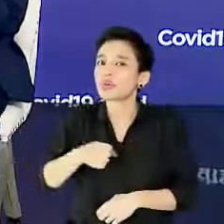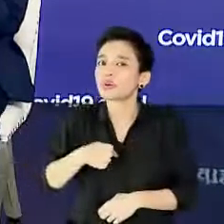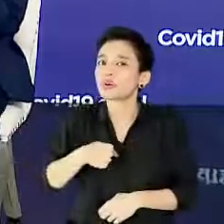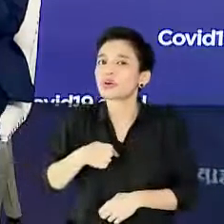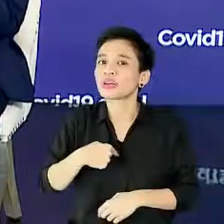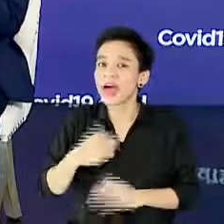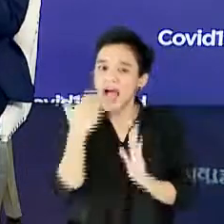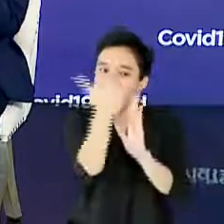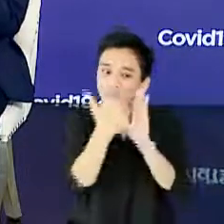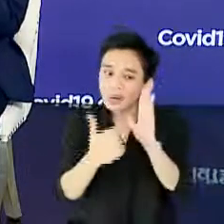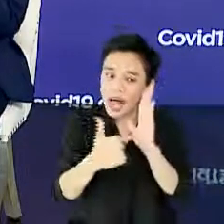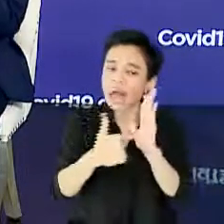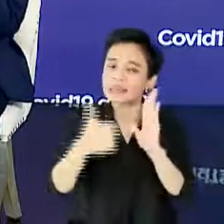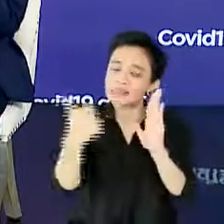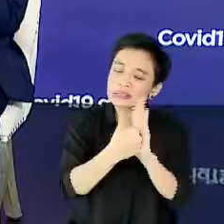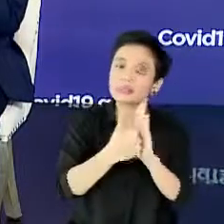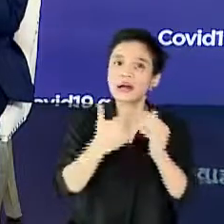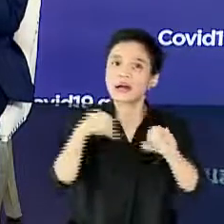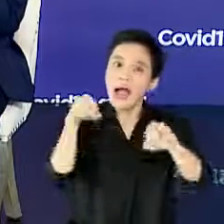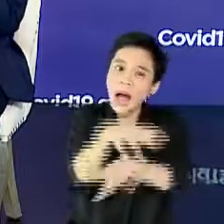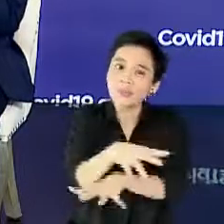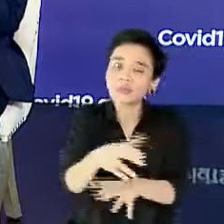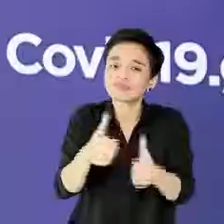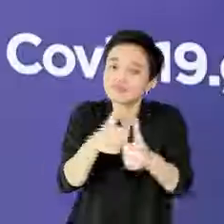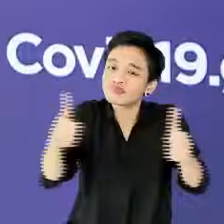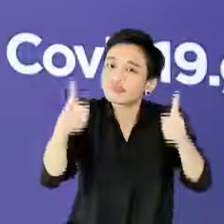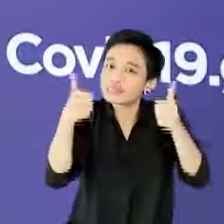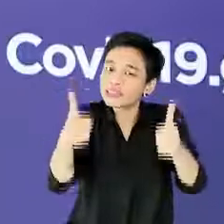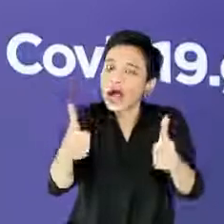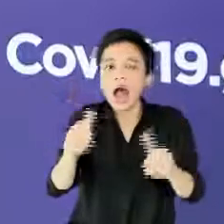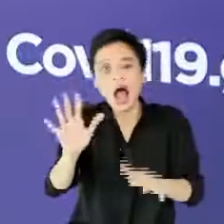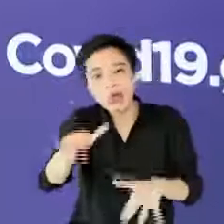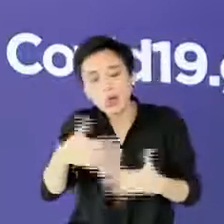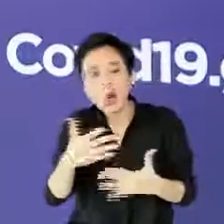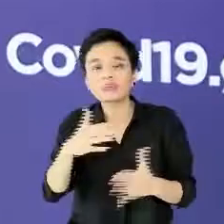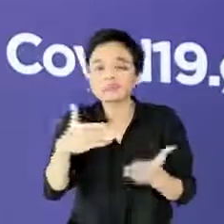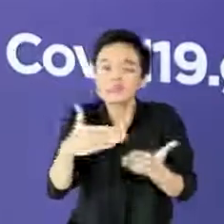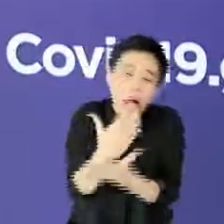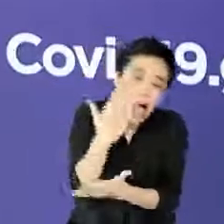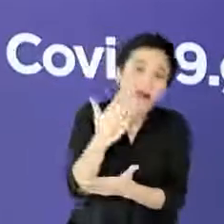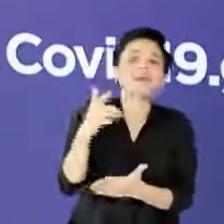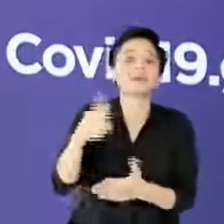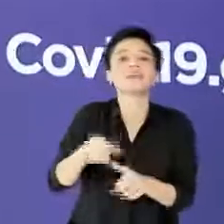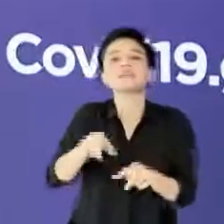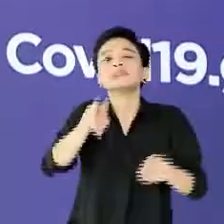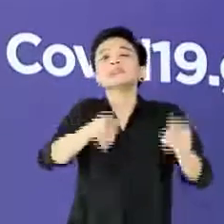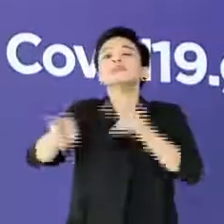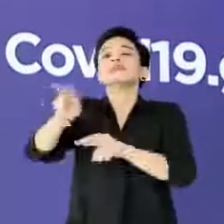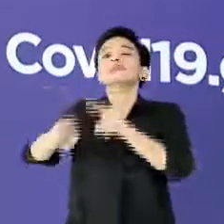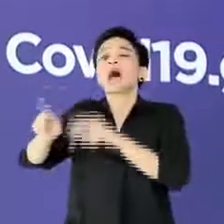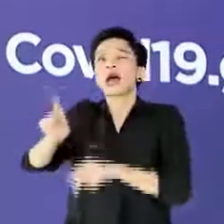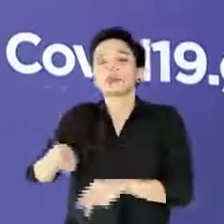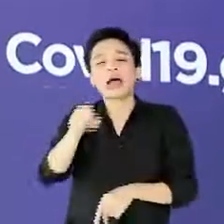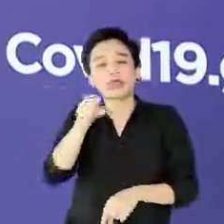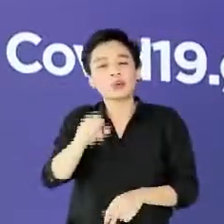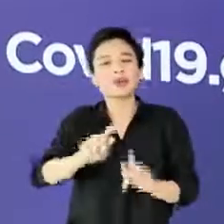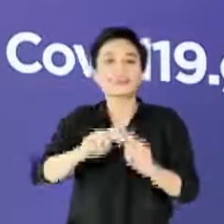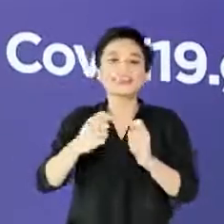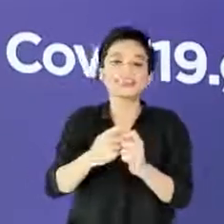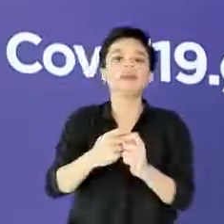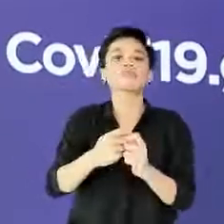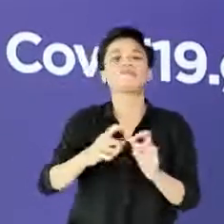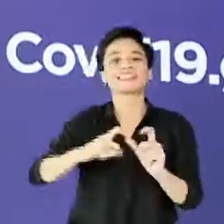kita itu memang dilaksanakan dengan baik Itulah tugas-tugas teman-teman di Satgas kemudian teman-teman di TNI Polri untuk bisa